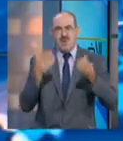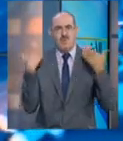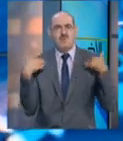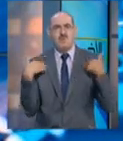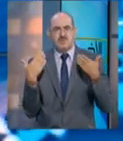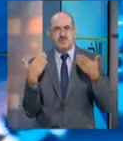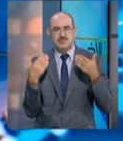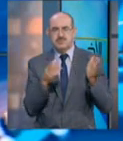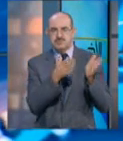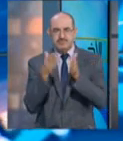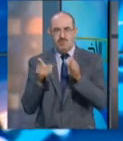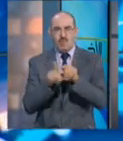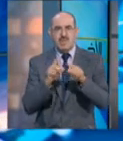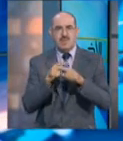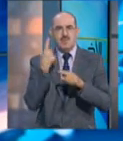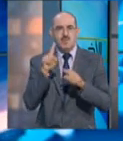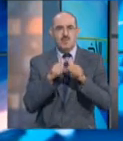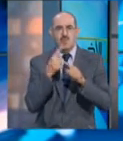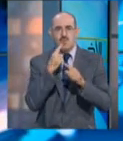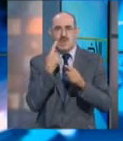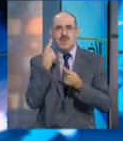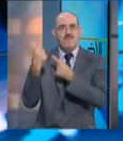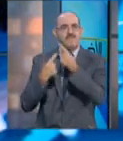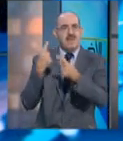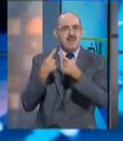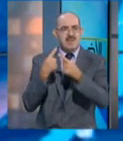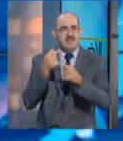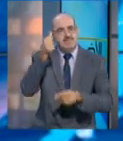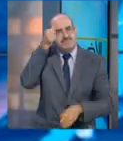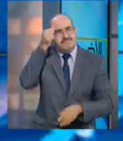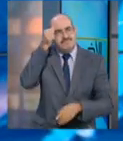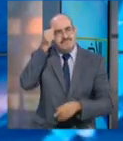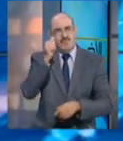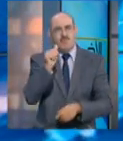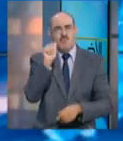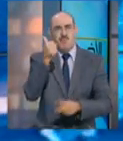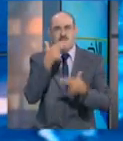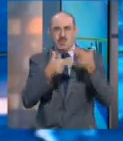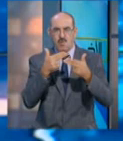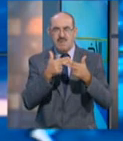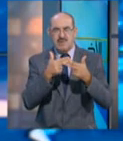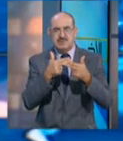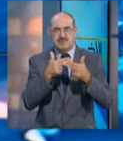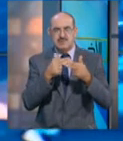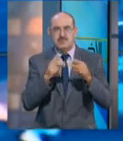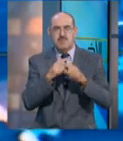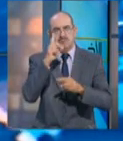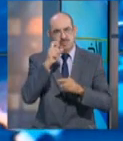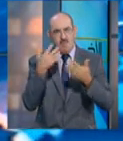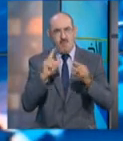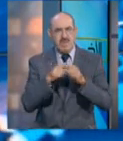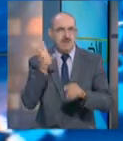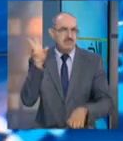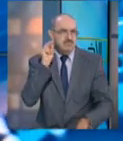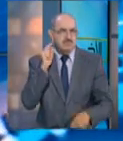السياحي. في مجال الاحتفالات المخلدة لذكرى اندلاع ثورة التحرير الوطني استمعت